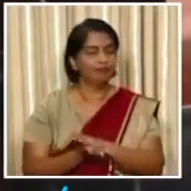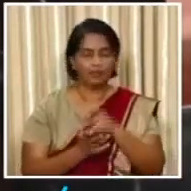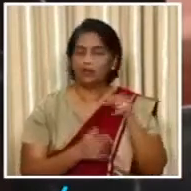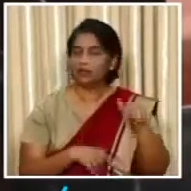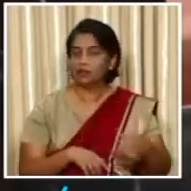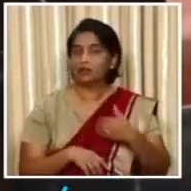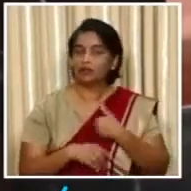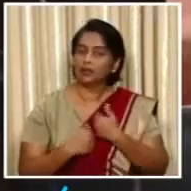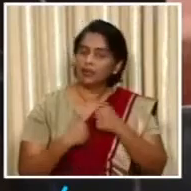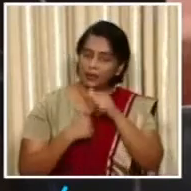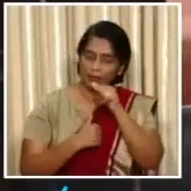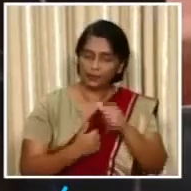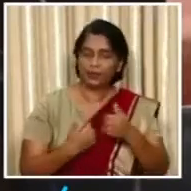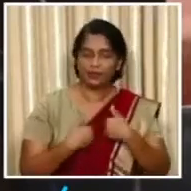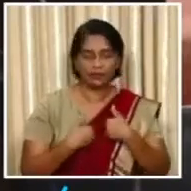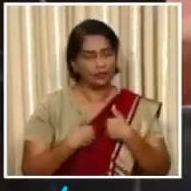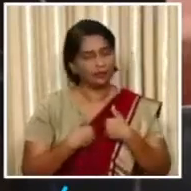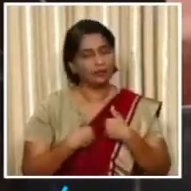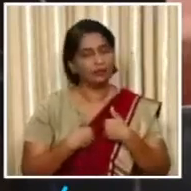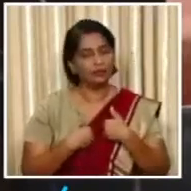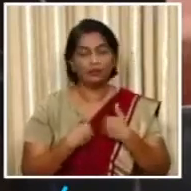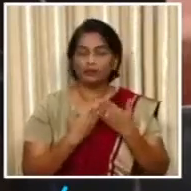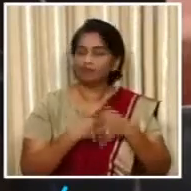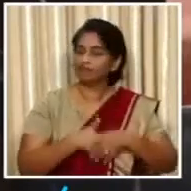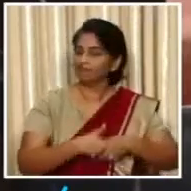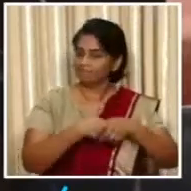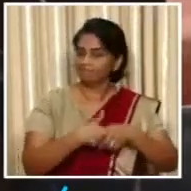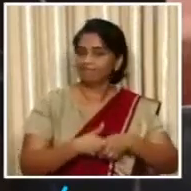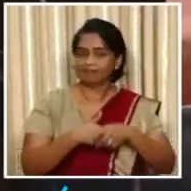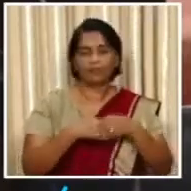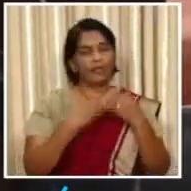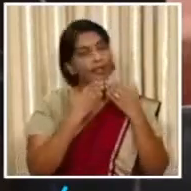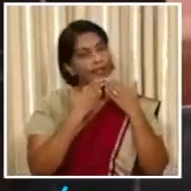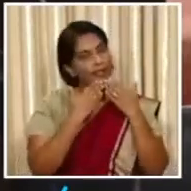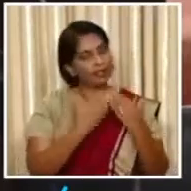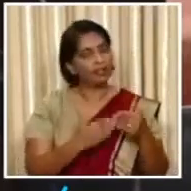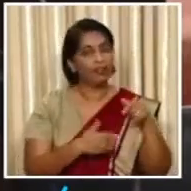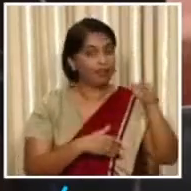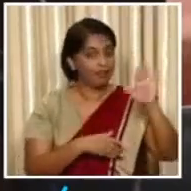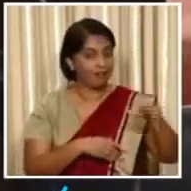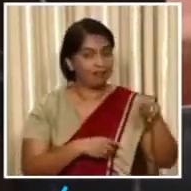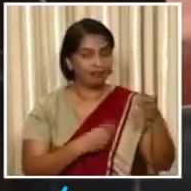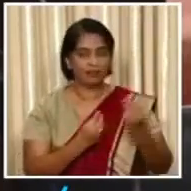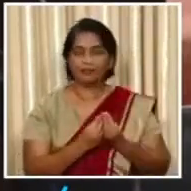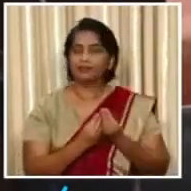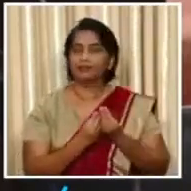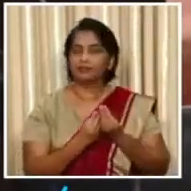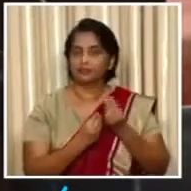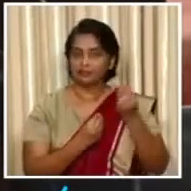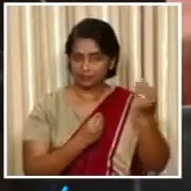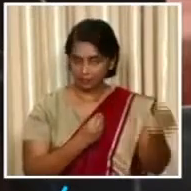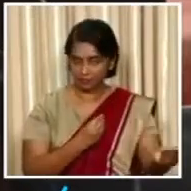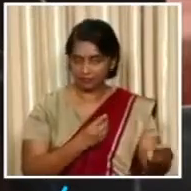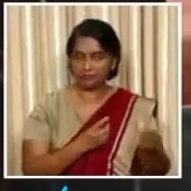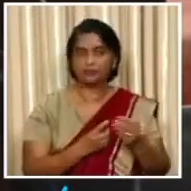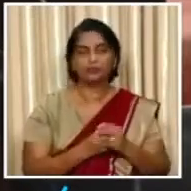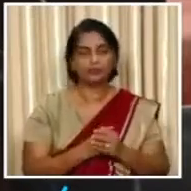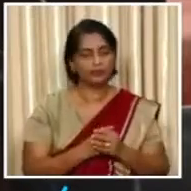மனப்பூர்வமான பாராட்டுக்களை நான் அந்த மாணவனுக்கு இந்த சபையினூடாக தெரிவிக்க வேண்டிய ஒரு